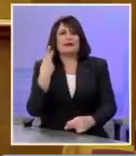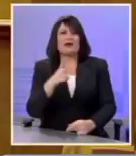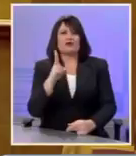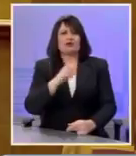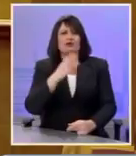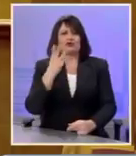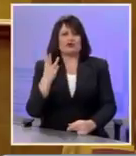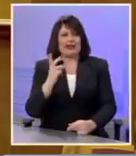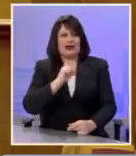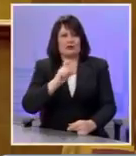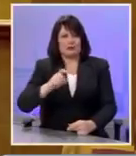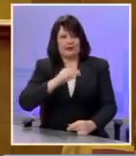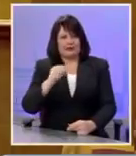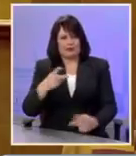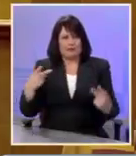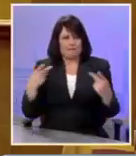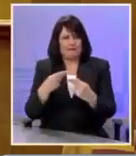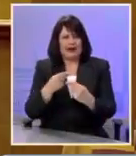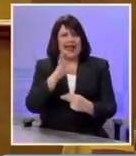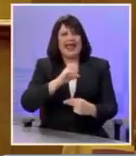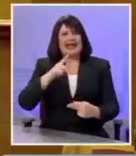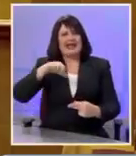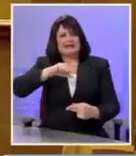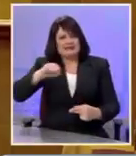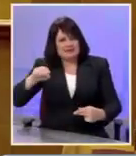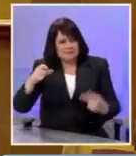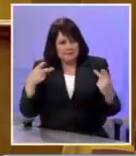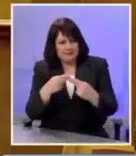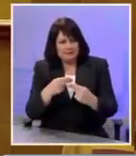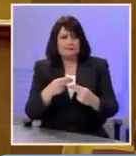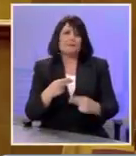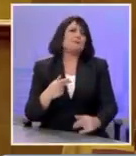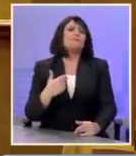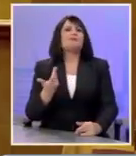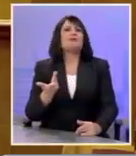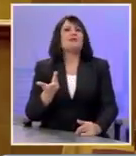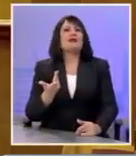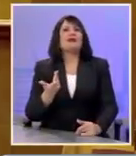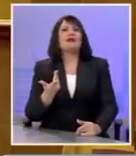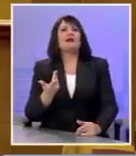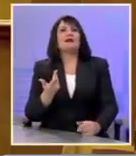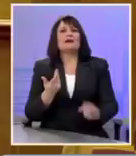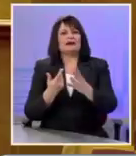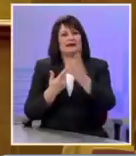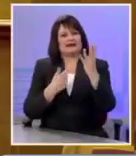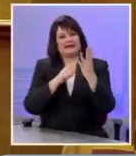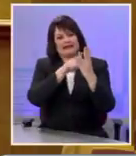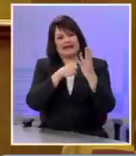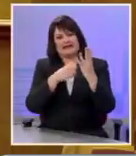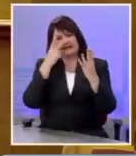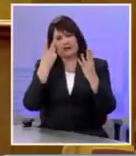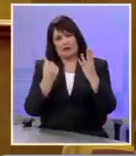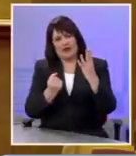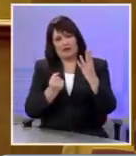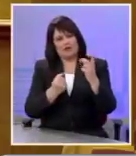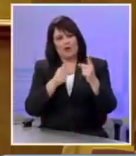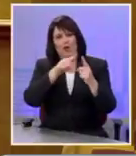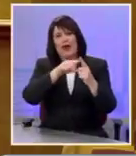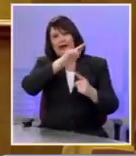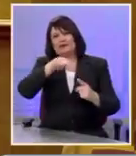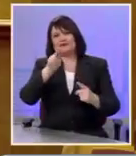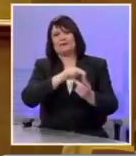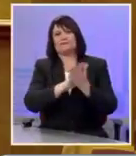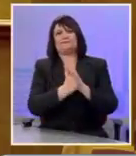223 εκατομμύρια ευρώ από το ΕΚΑΣ, κόβουν δηλαδή τον ένα από τους 4 δικαιούχους.